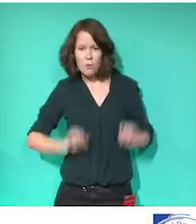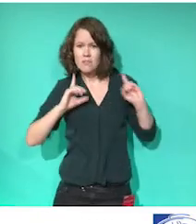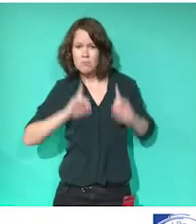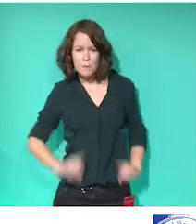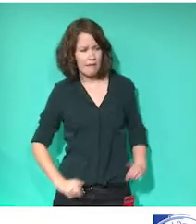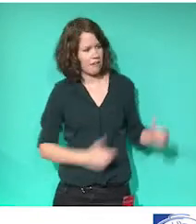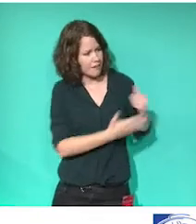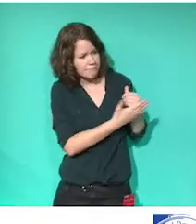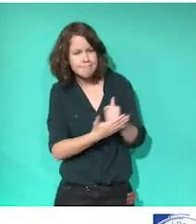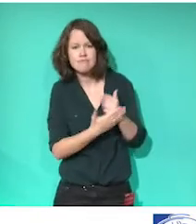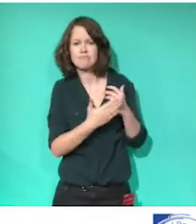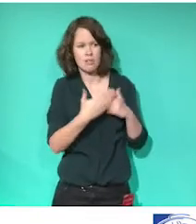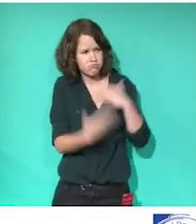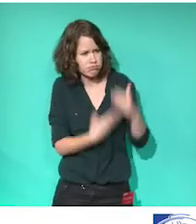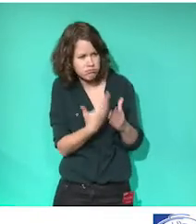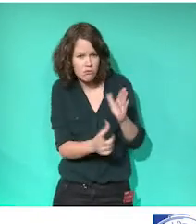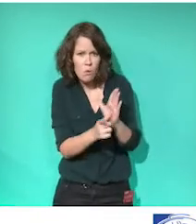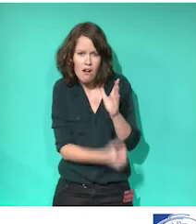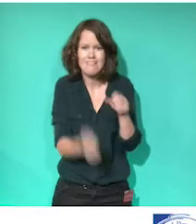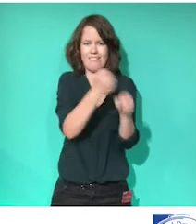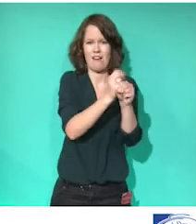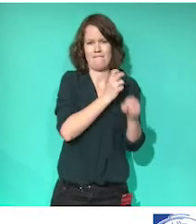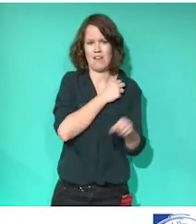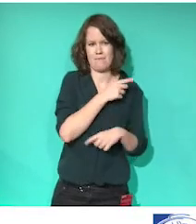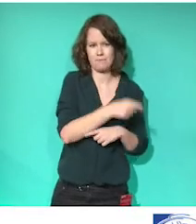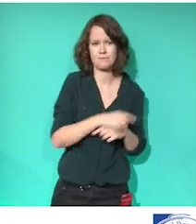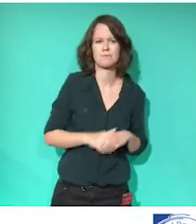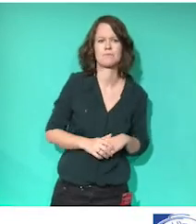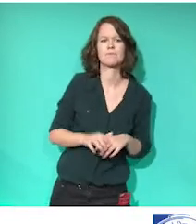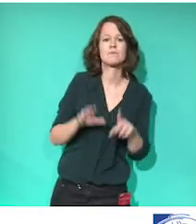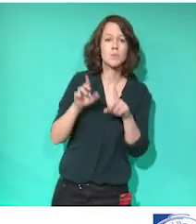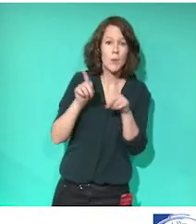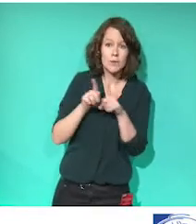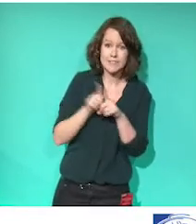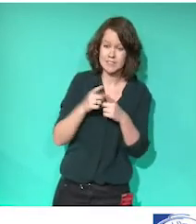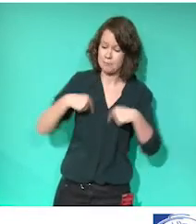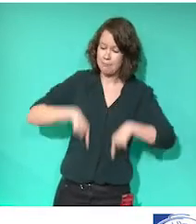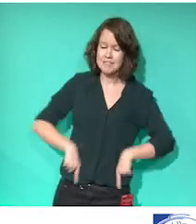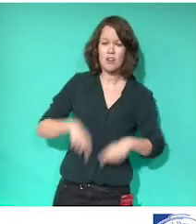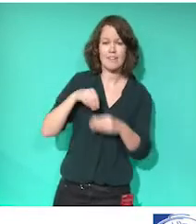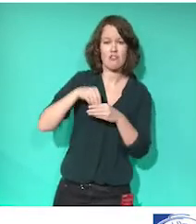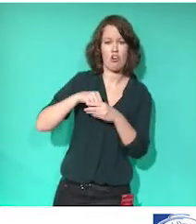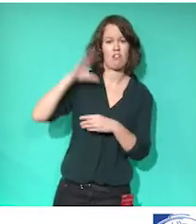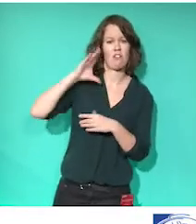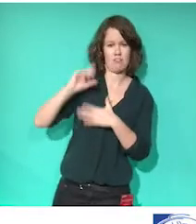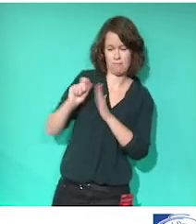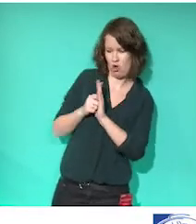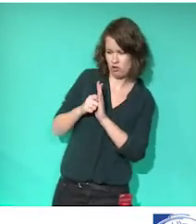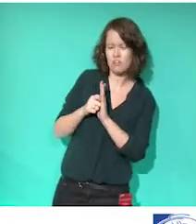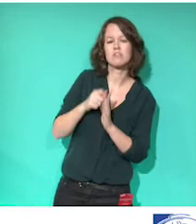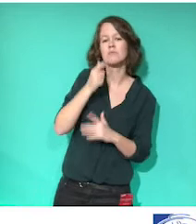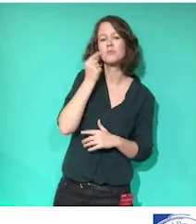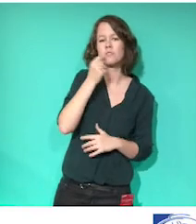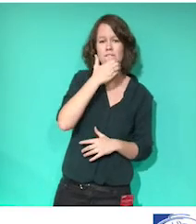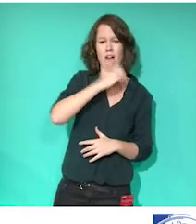bon. Et il a fallu aussi l'appui du ministre de l'Intérieur de l'époque, devenu ensuite Premier ministre,